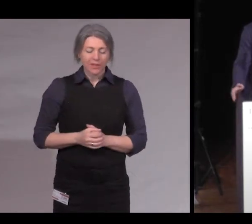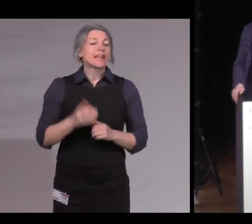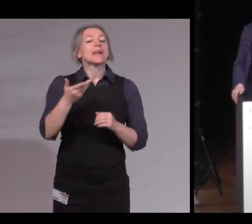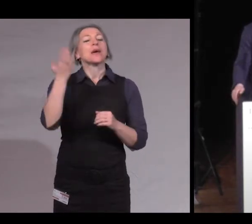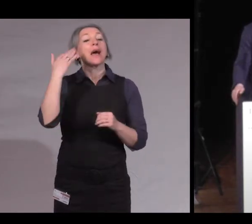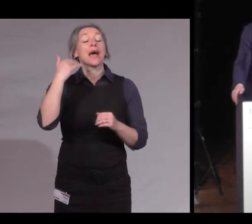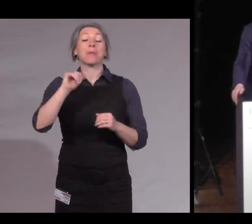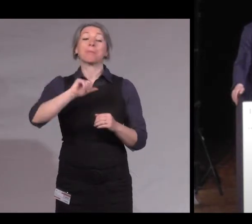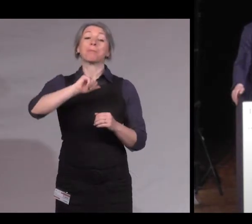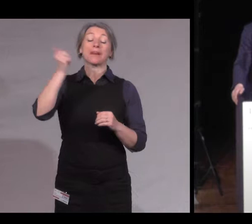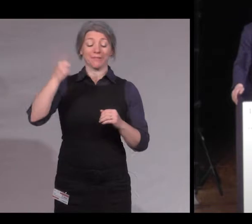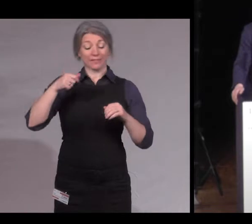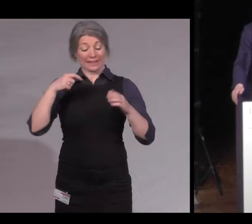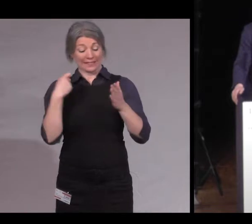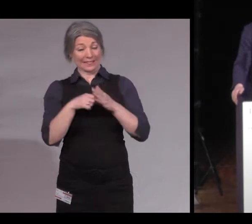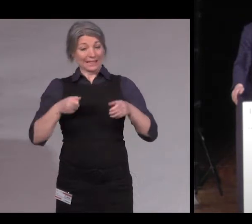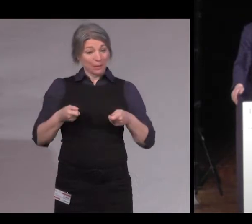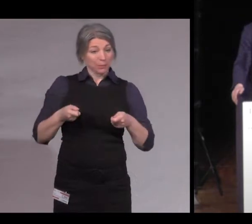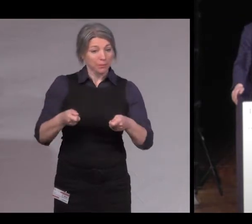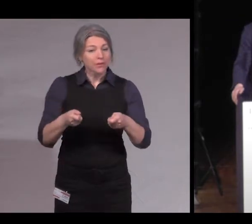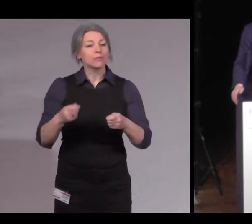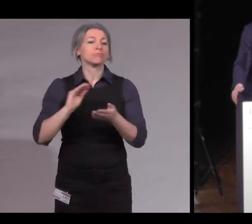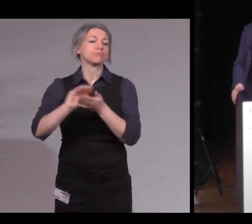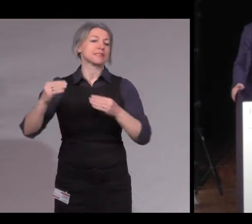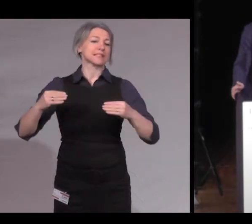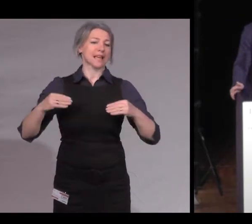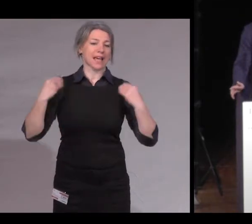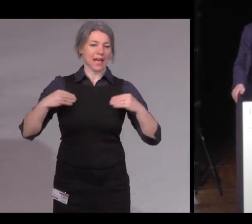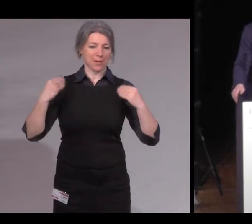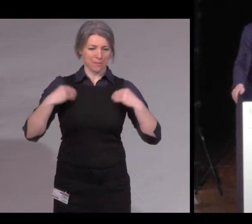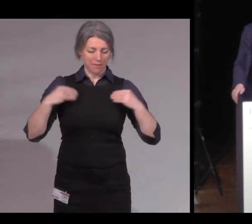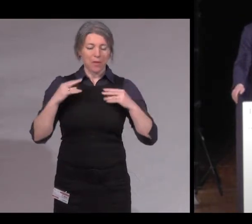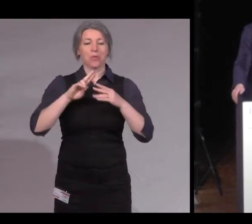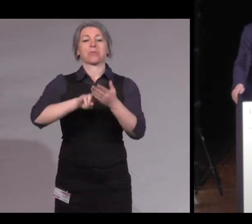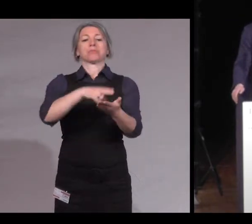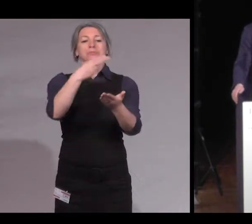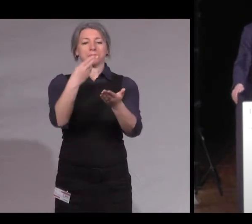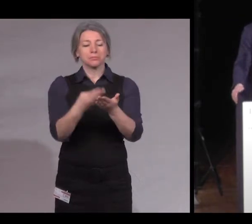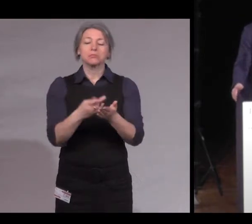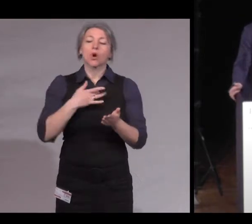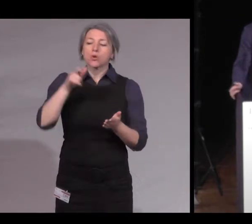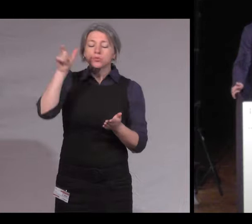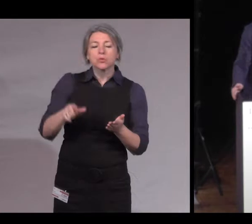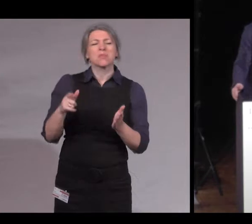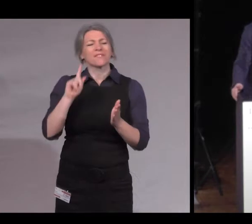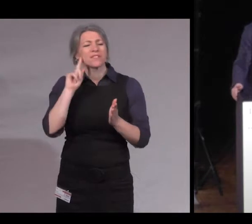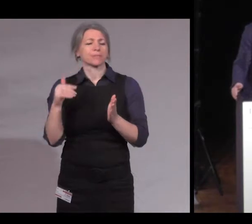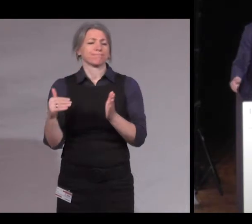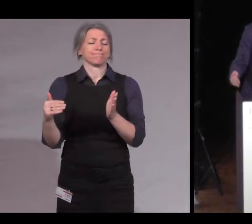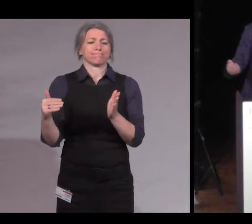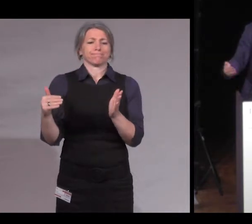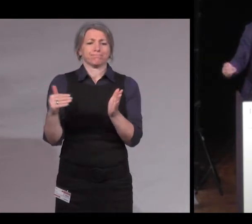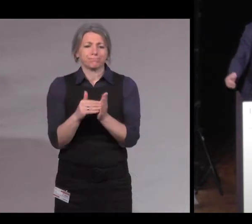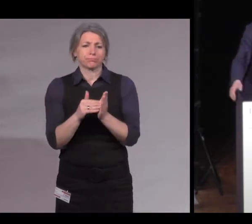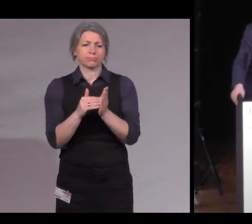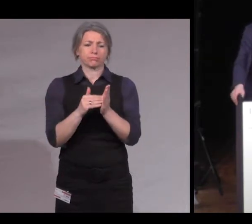zábavného zařízení, který byl překonstruován pro vozík pro osoby, které potřebují